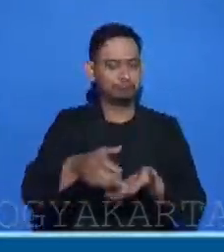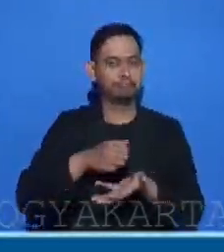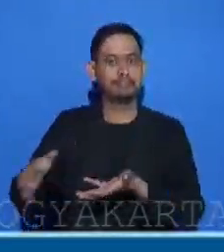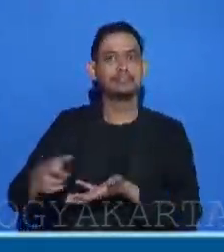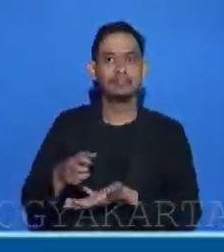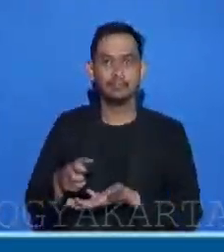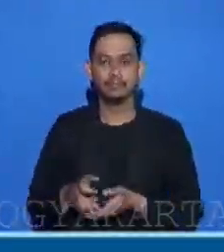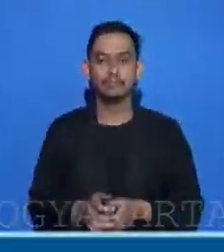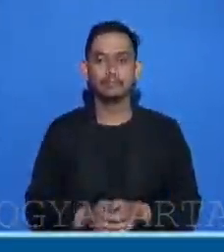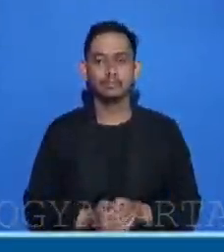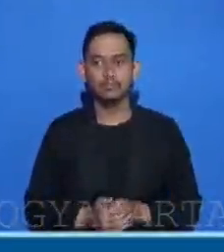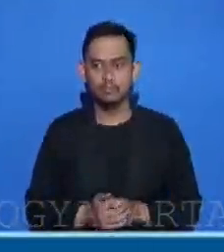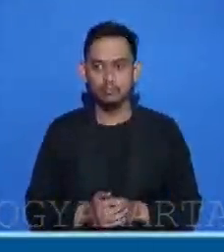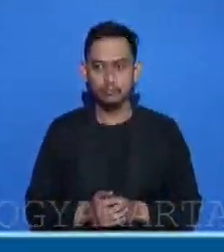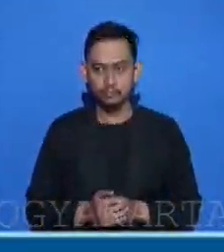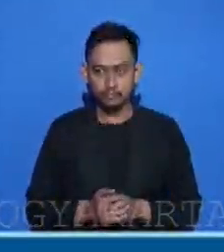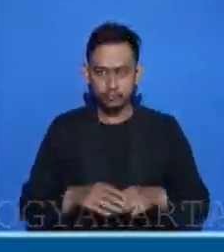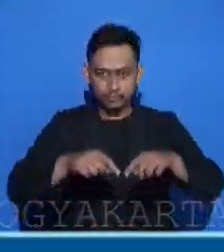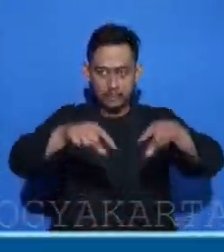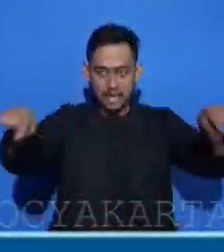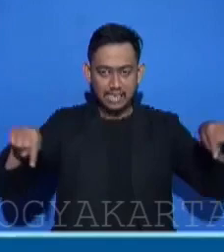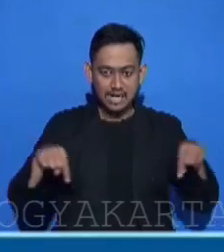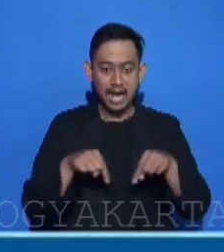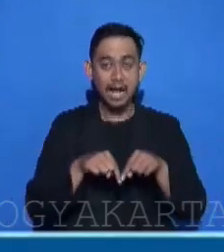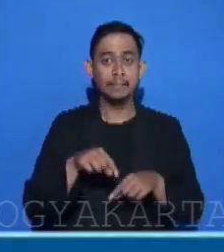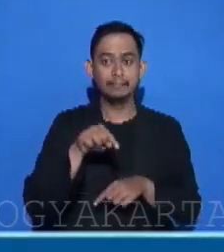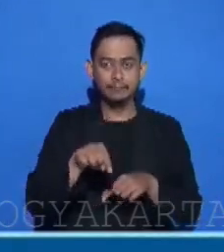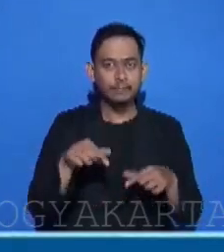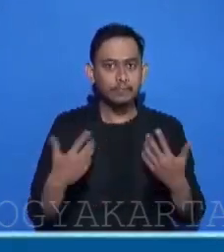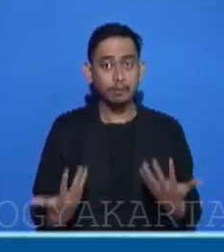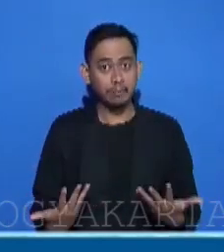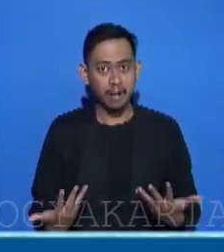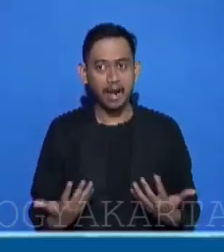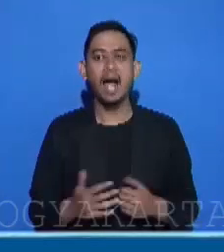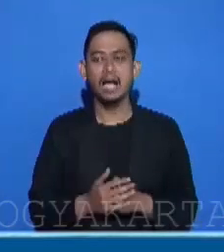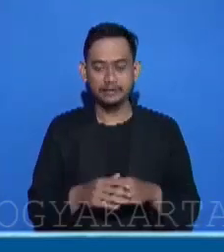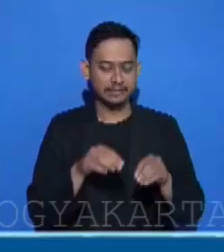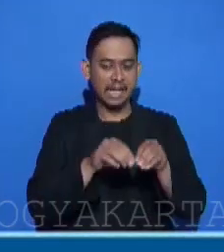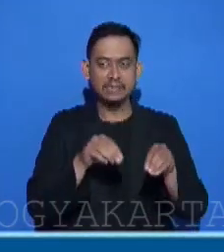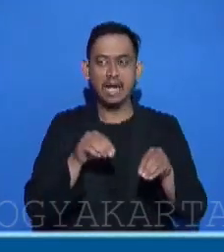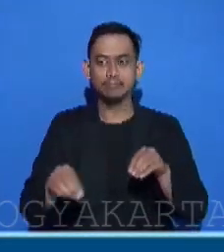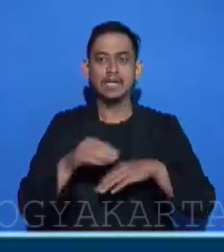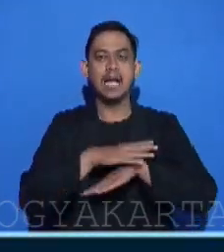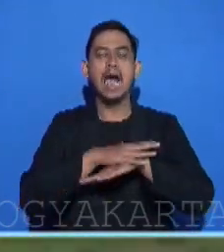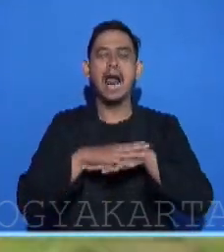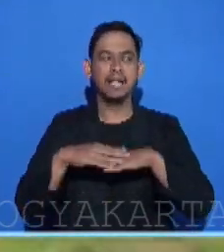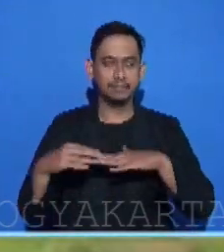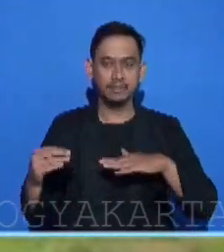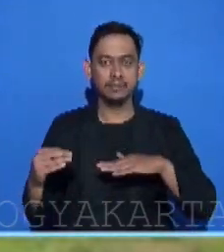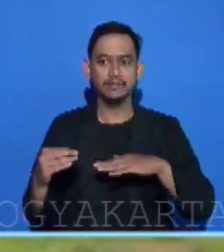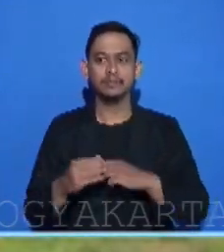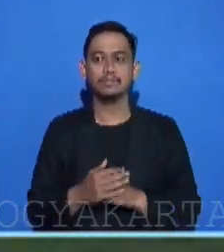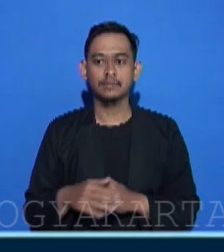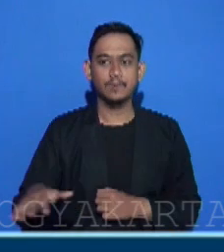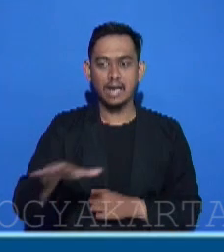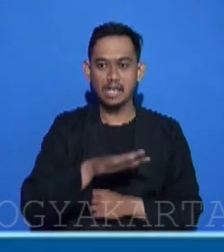panenipun. Langkung-langkung lahan pesabinan ing wewengkon menika mujudaken lahan tetanen organik. Wonten padukan Pejaten menika